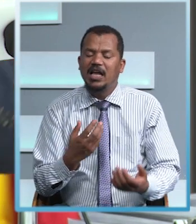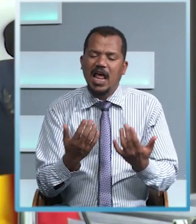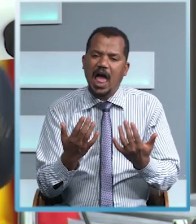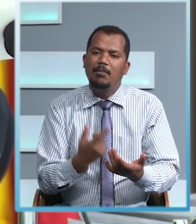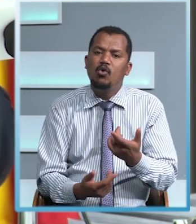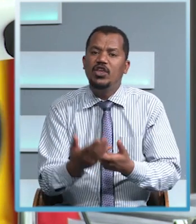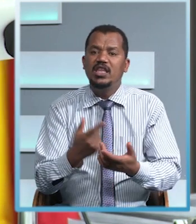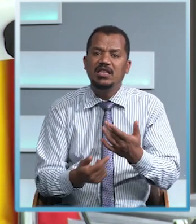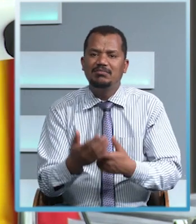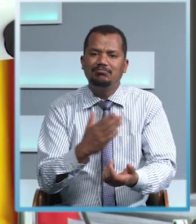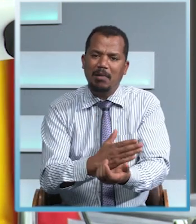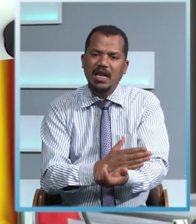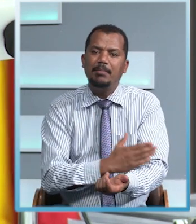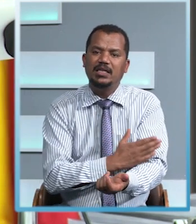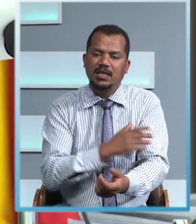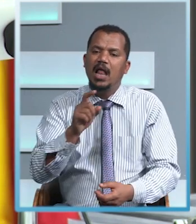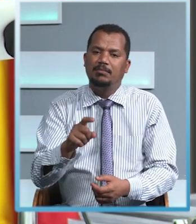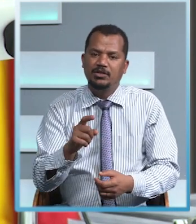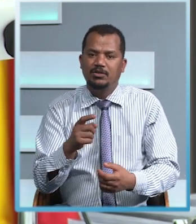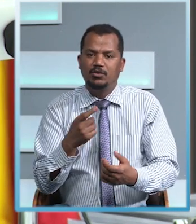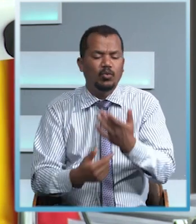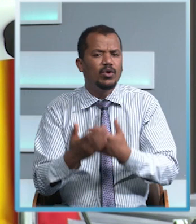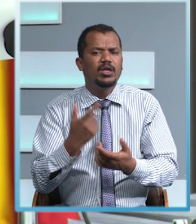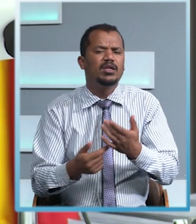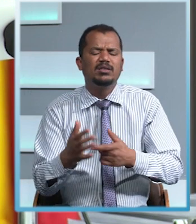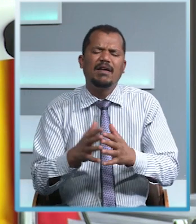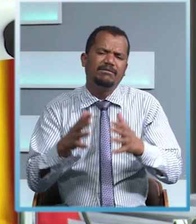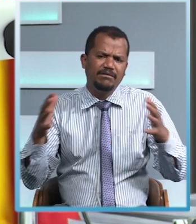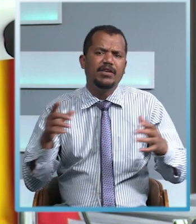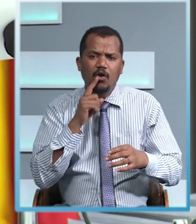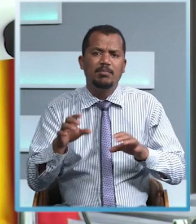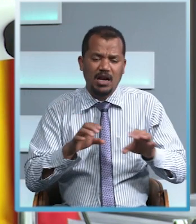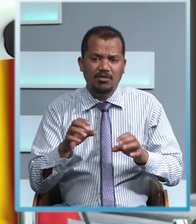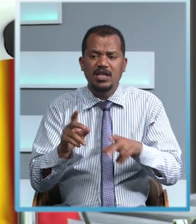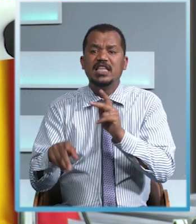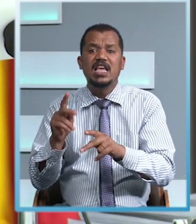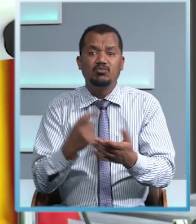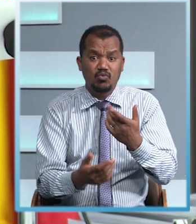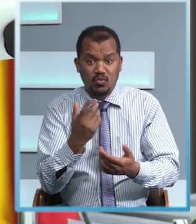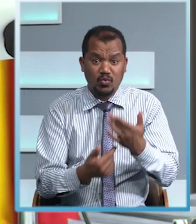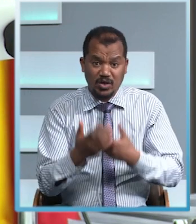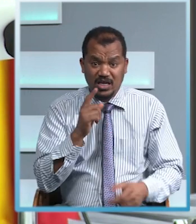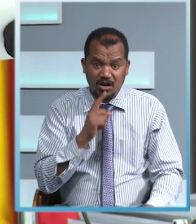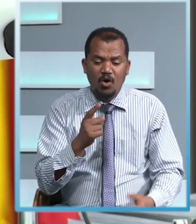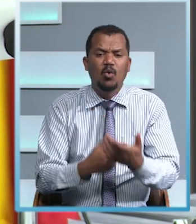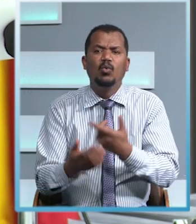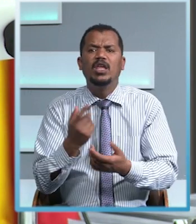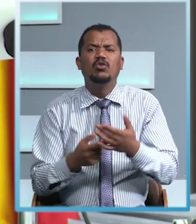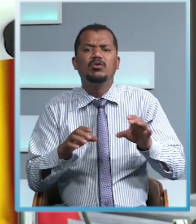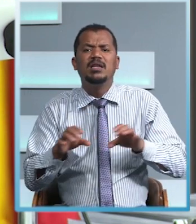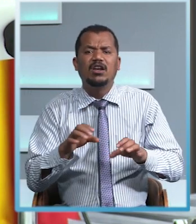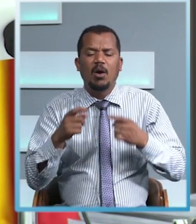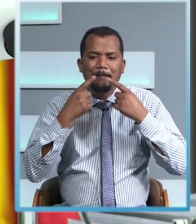ገና በውይይት ማዳበር አለብን። ውይይት አለ ያልነው ሰፊ ውይይት ነው የምናካሄደው፣ የህዝብ ውይይት ነው የምናካሄደው።